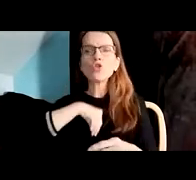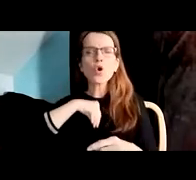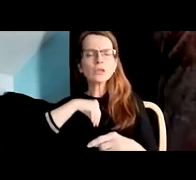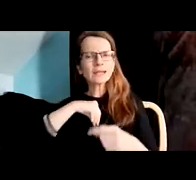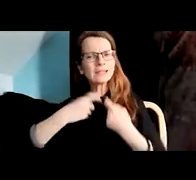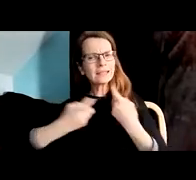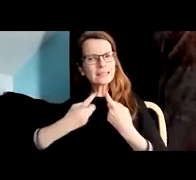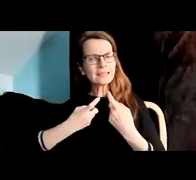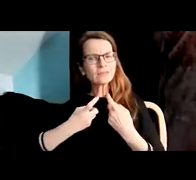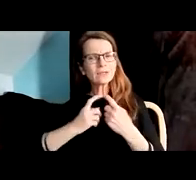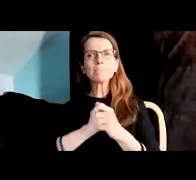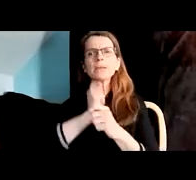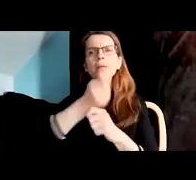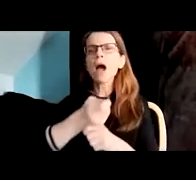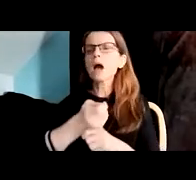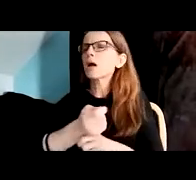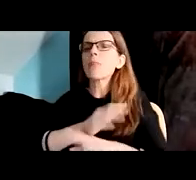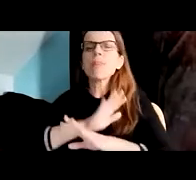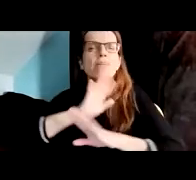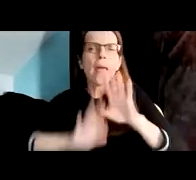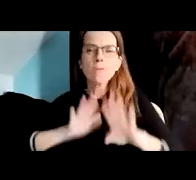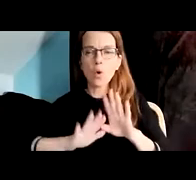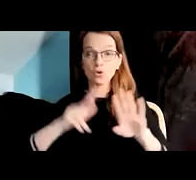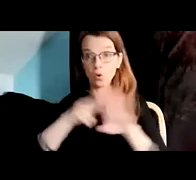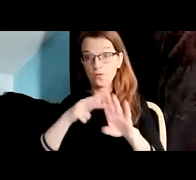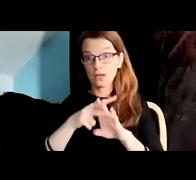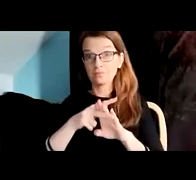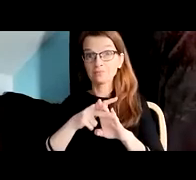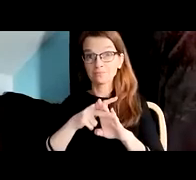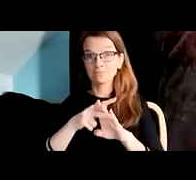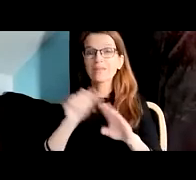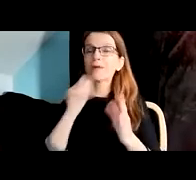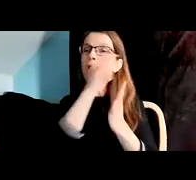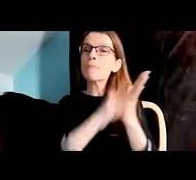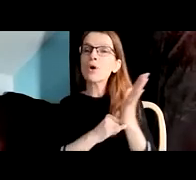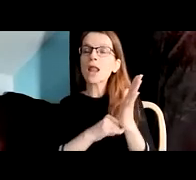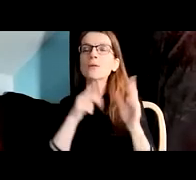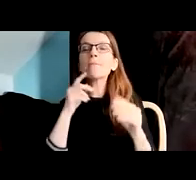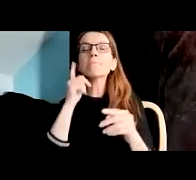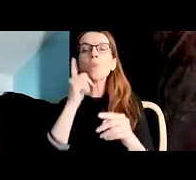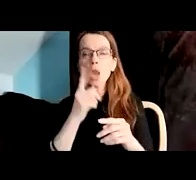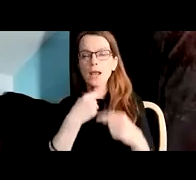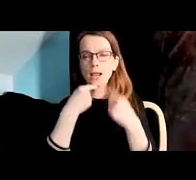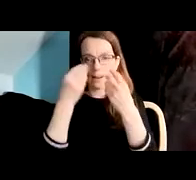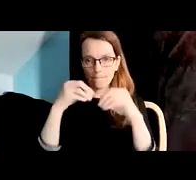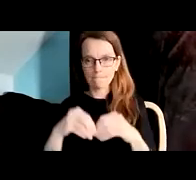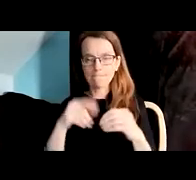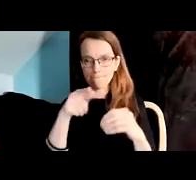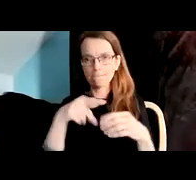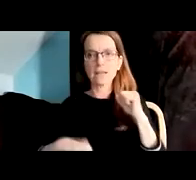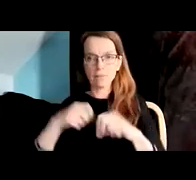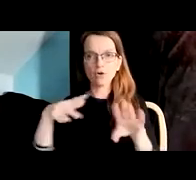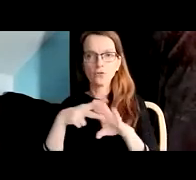tako nemogoče ovire. Zato poglavje poleg opredelitve stopnje gibalne oviranosti gradi predvsem